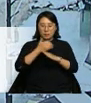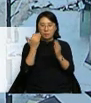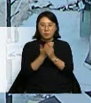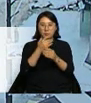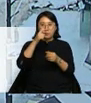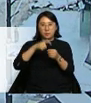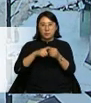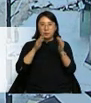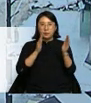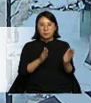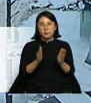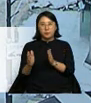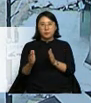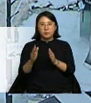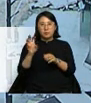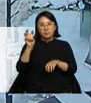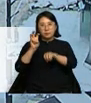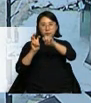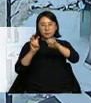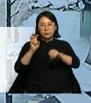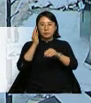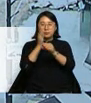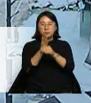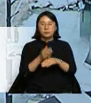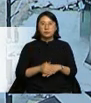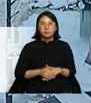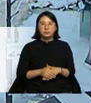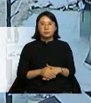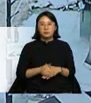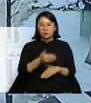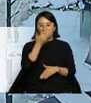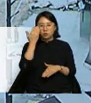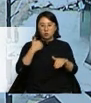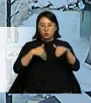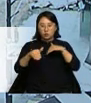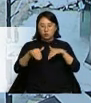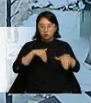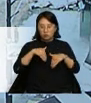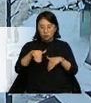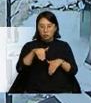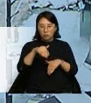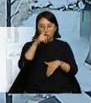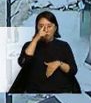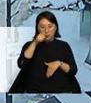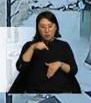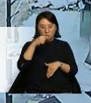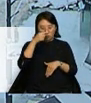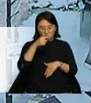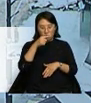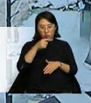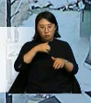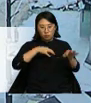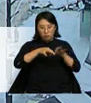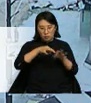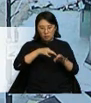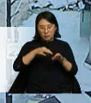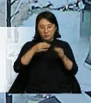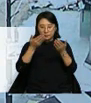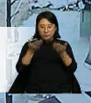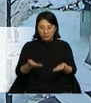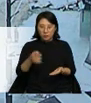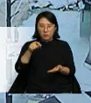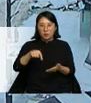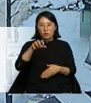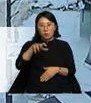완공 목표로 현재 공정률 30%인데요. 청춘로드와 양키시장 거리 조성에 이어 잠잠하던 동두천